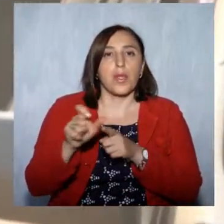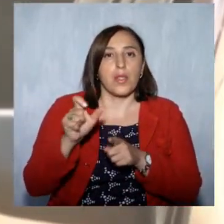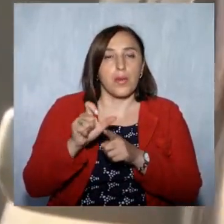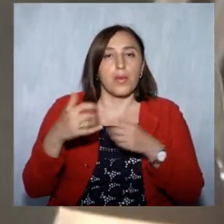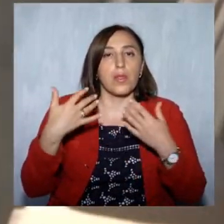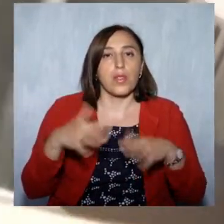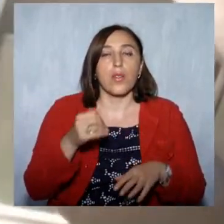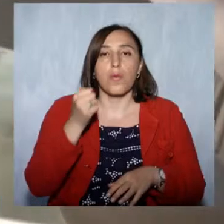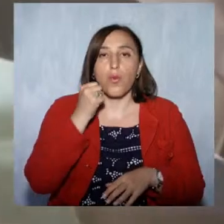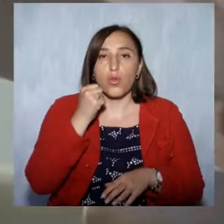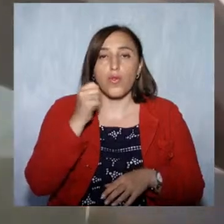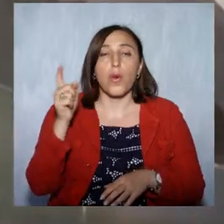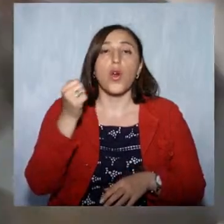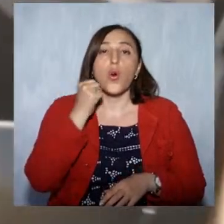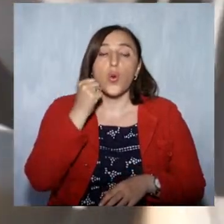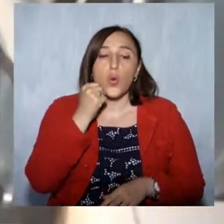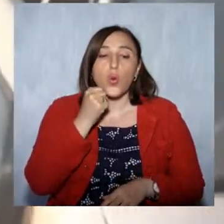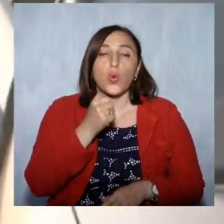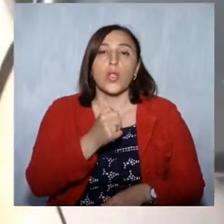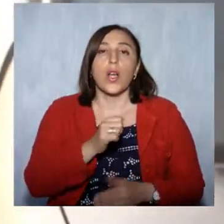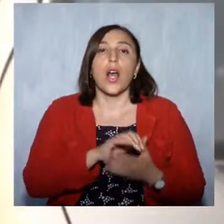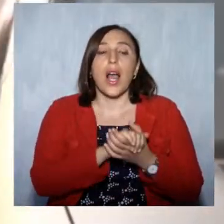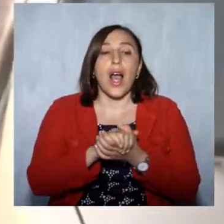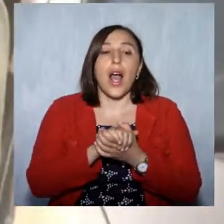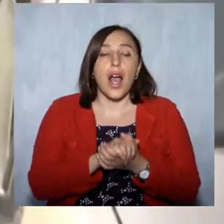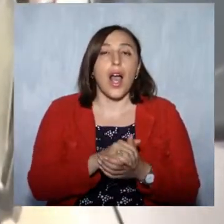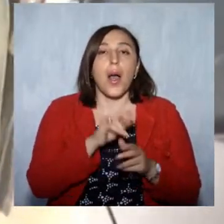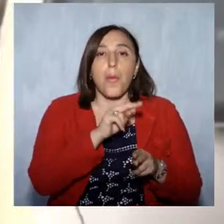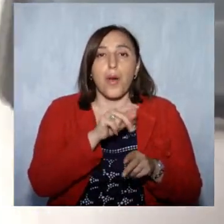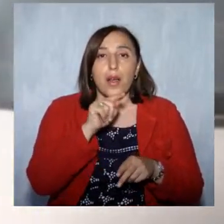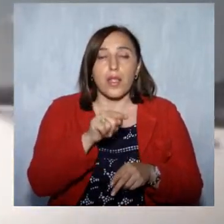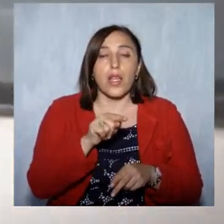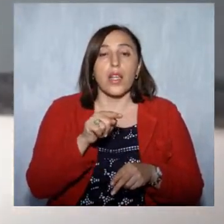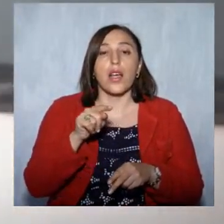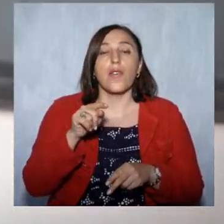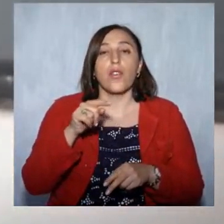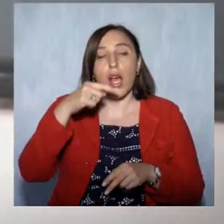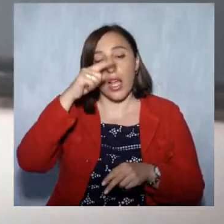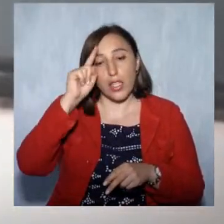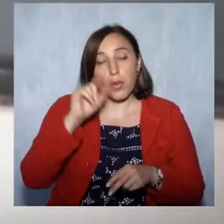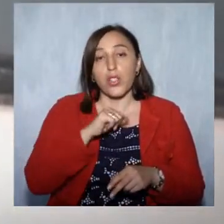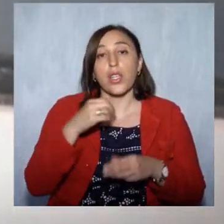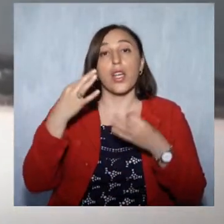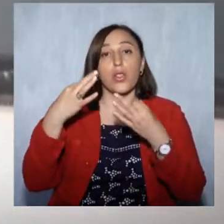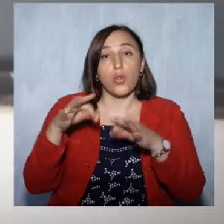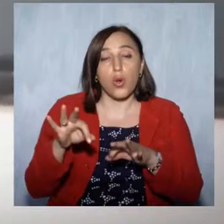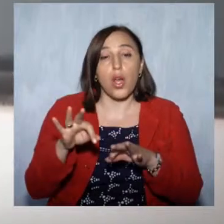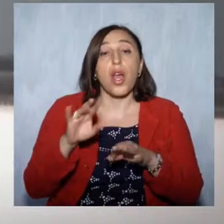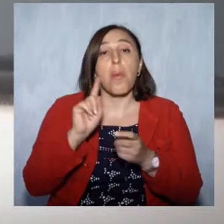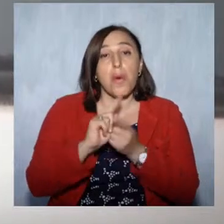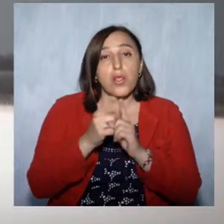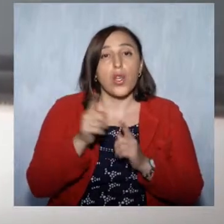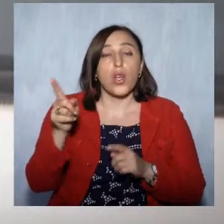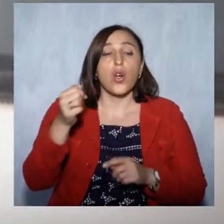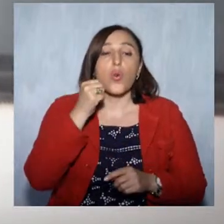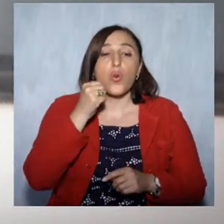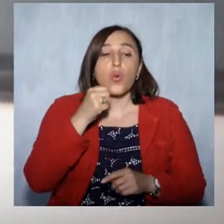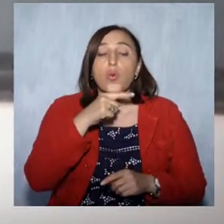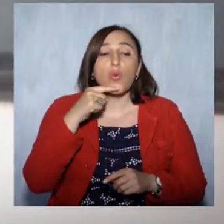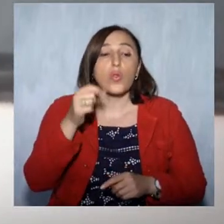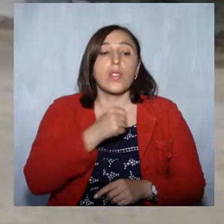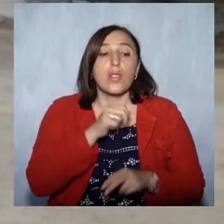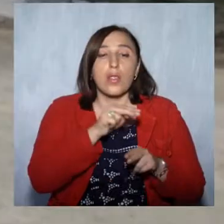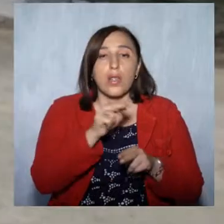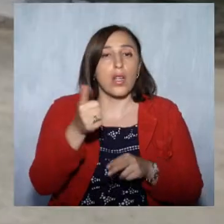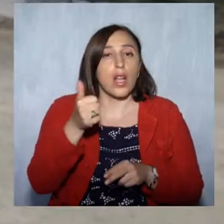որ ռուս խաղապահները, որ Ղարաբաղում են Ադրբեջանի թույլտվությամբ, իրենց աշխատանքը լավ չեն կատարում։ Մոսկվայի